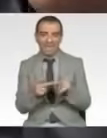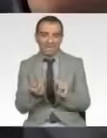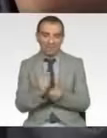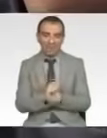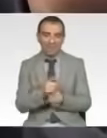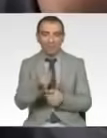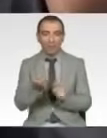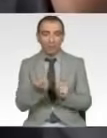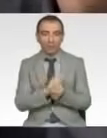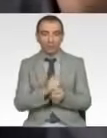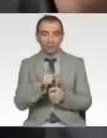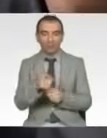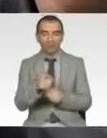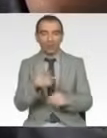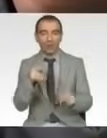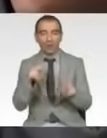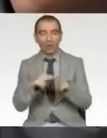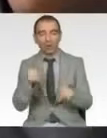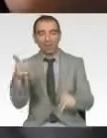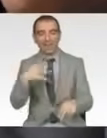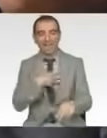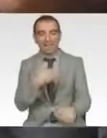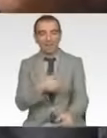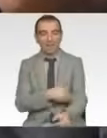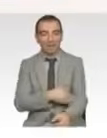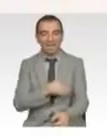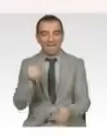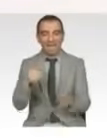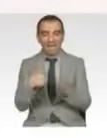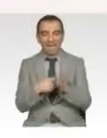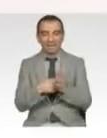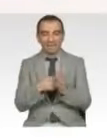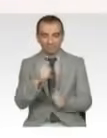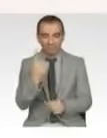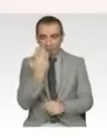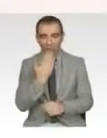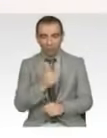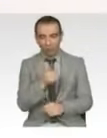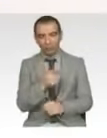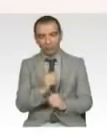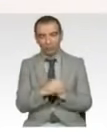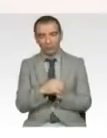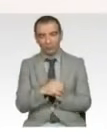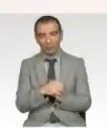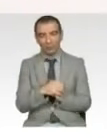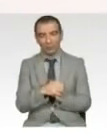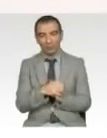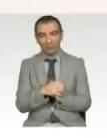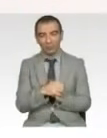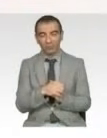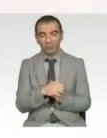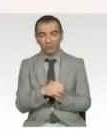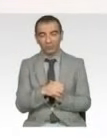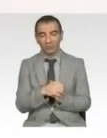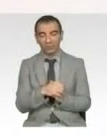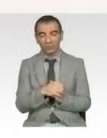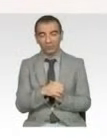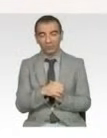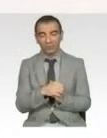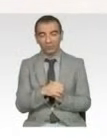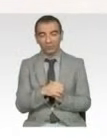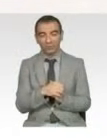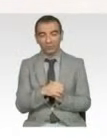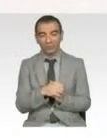normalde Demokratik Kongo'daki ismi. Bir daha bize okur musun Abdülkerim şunu? Abdülkerim Kasımbo Kaloba Mabotise Konuk Mendoza